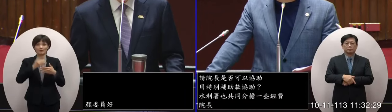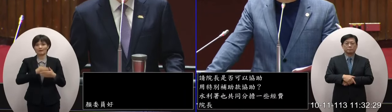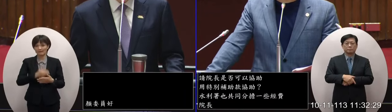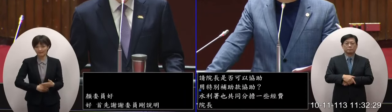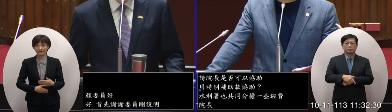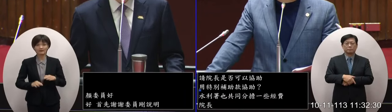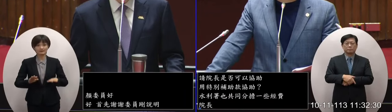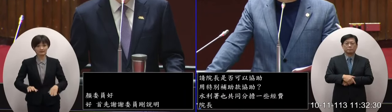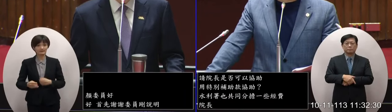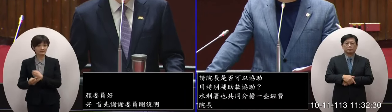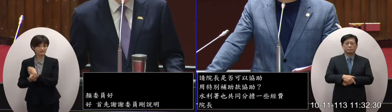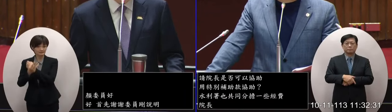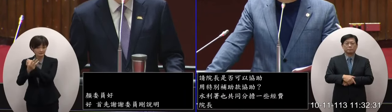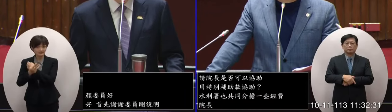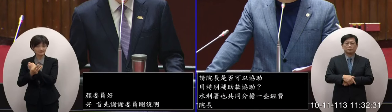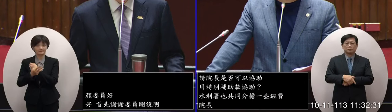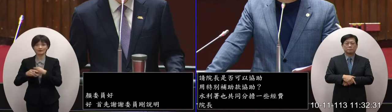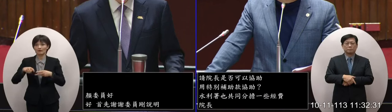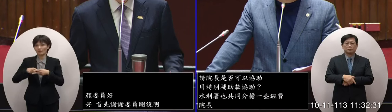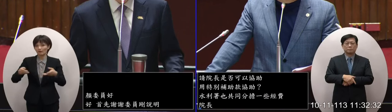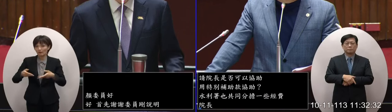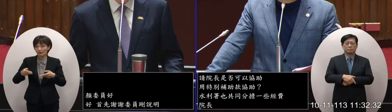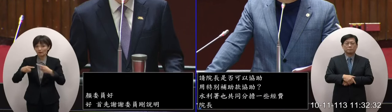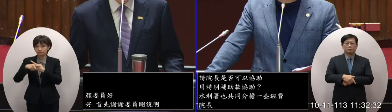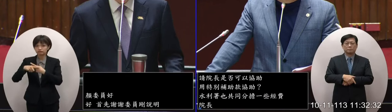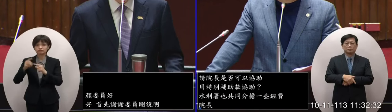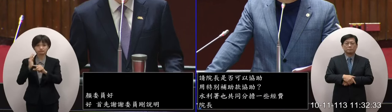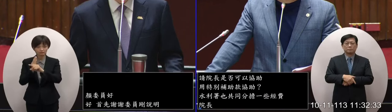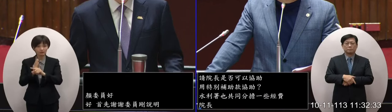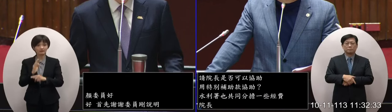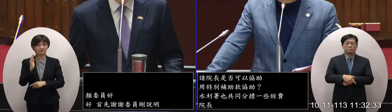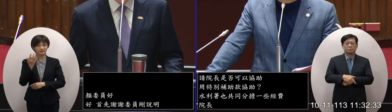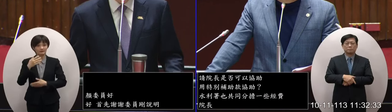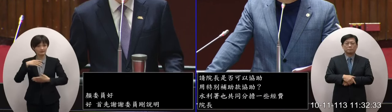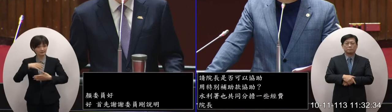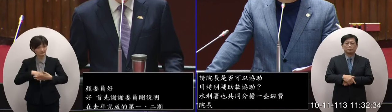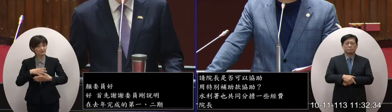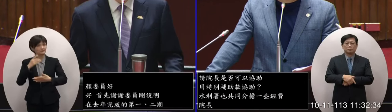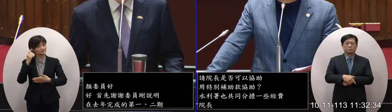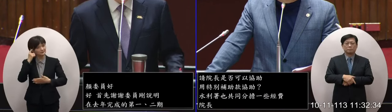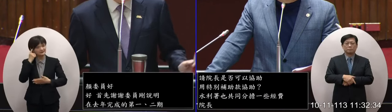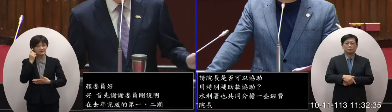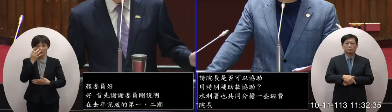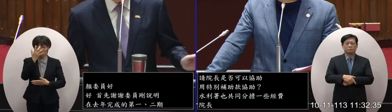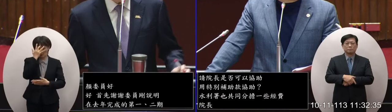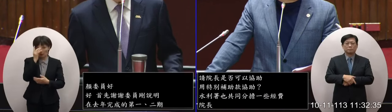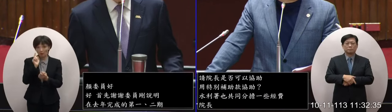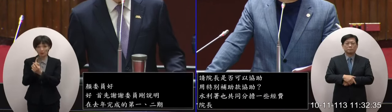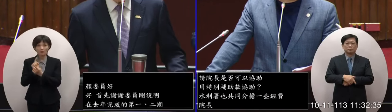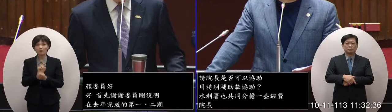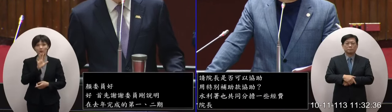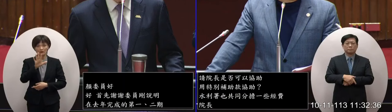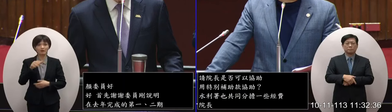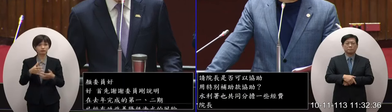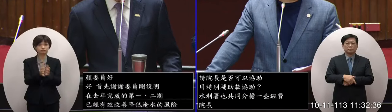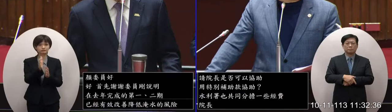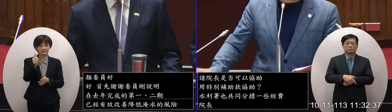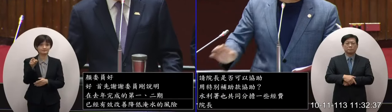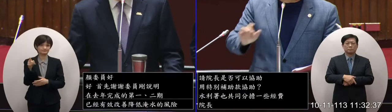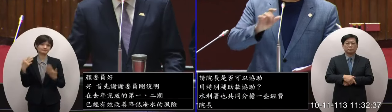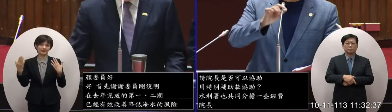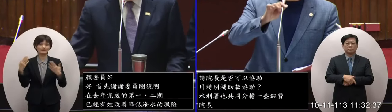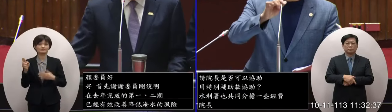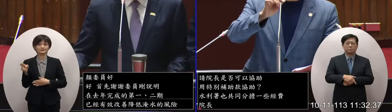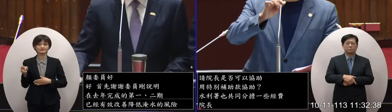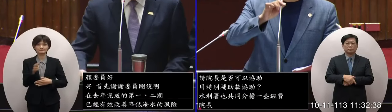在工程还在进行研商当中，但是。里面遭受到一些阻力跟障碍，这个部长非常清楚，我请部长来说。